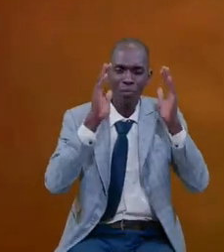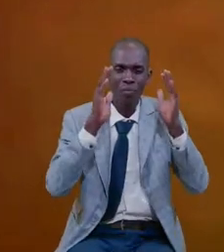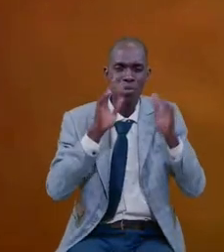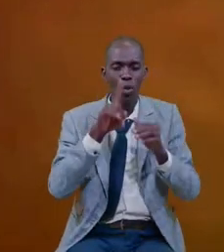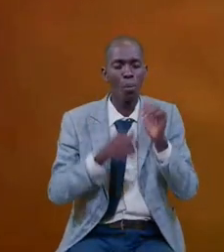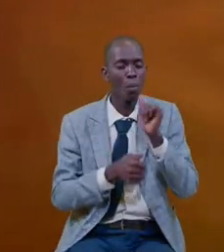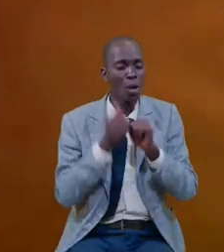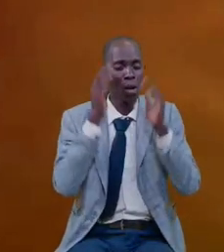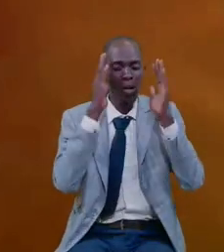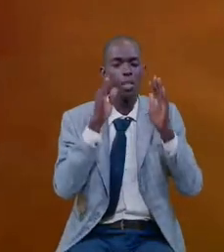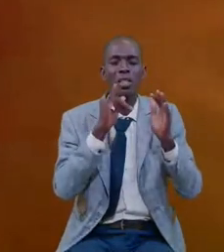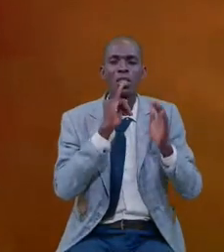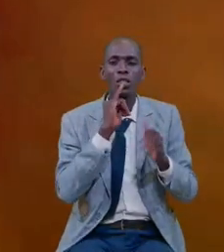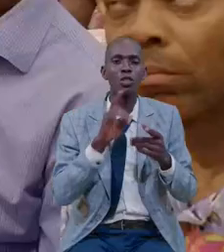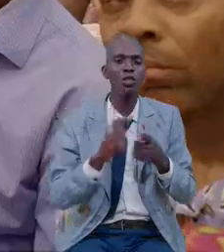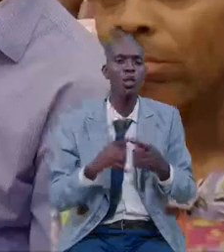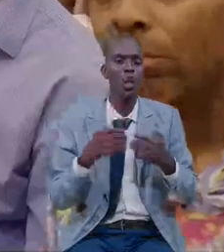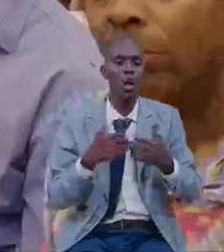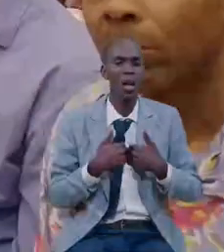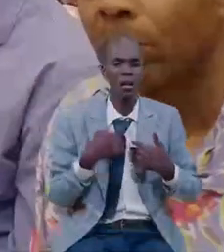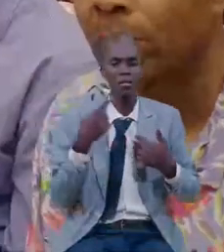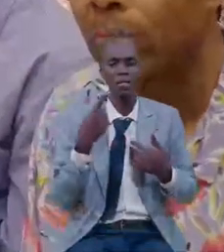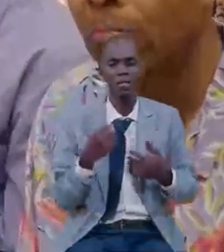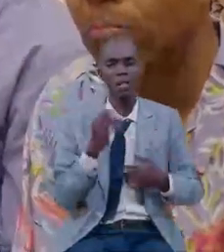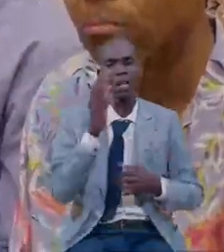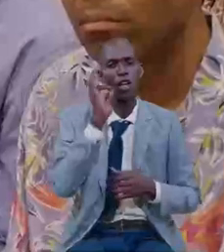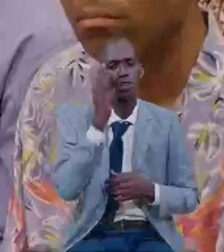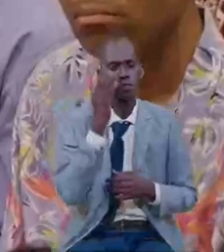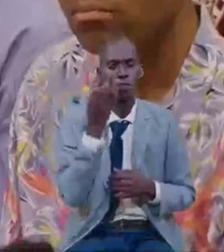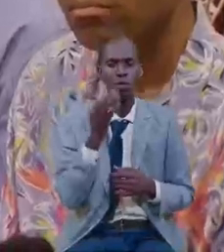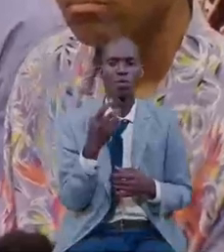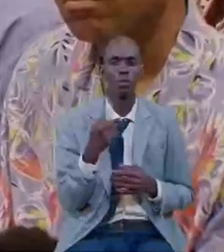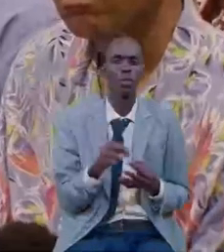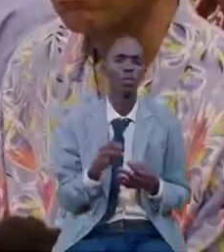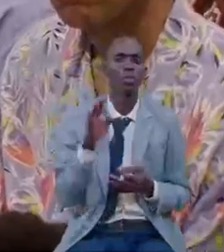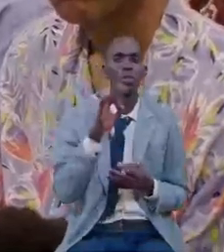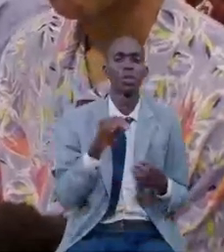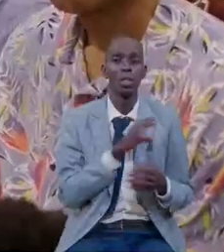l'Esprit. Christ revient et il peut revenir